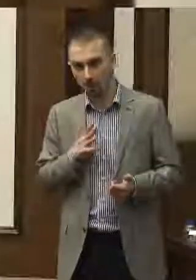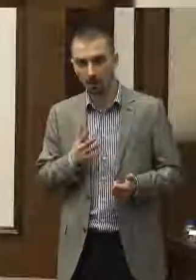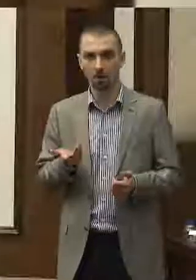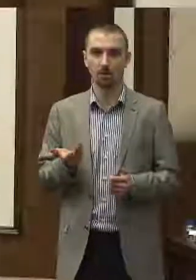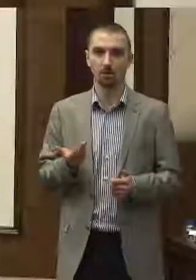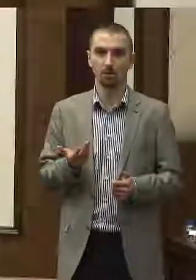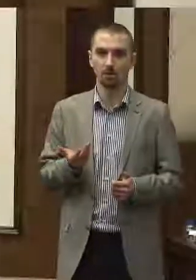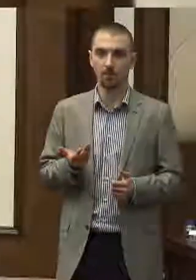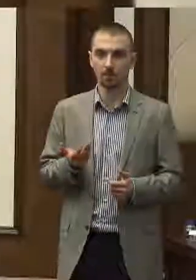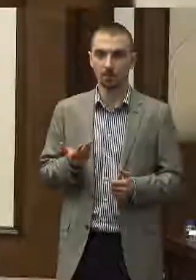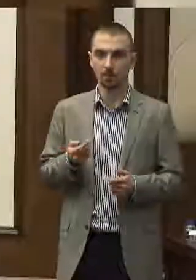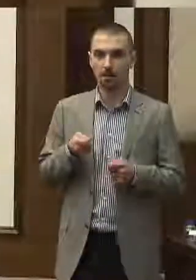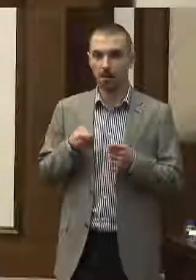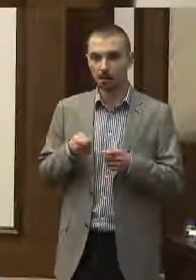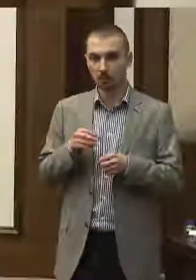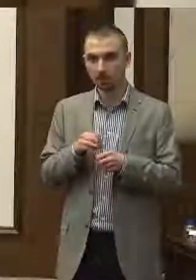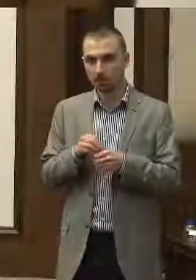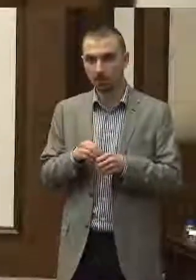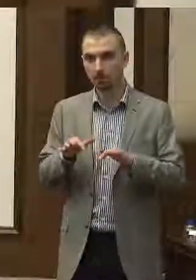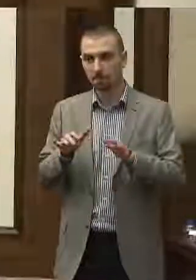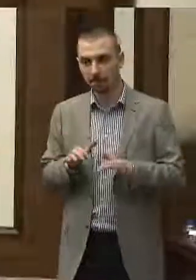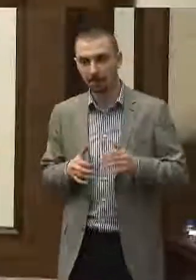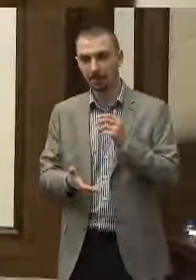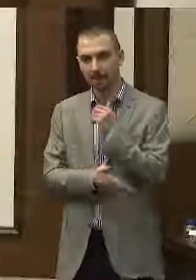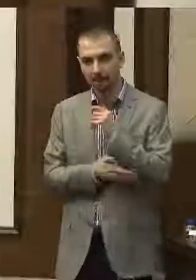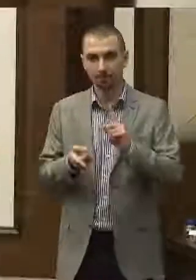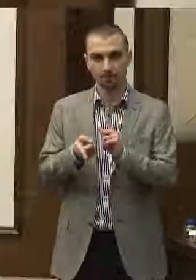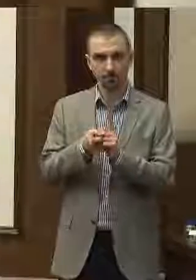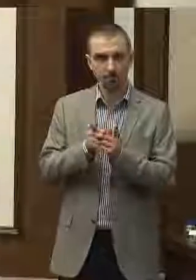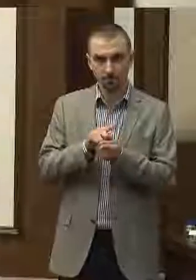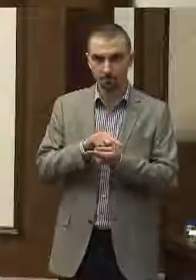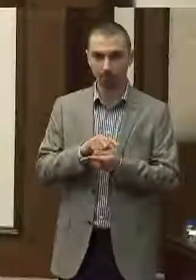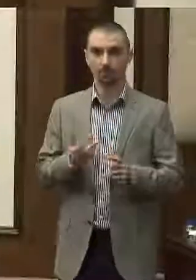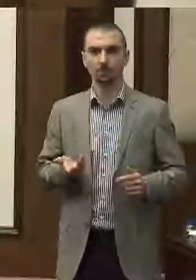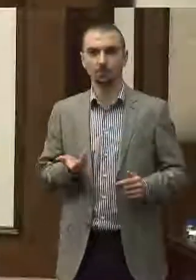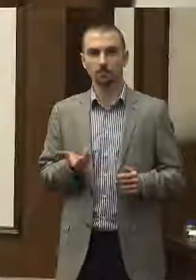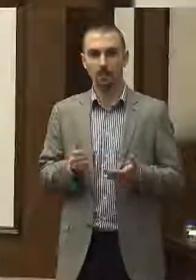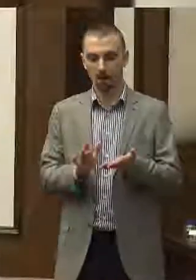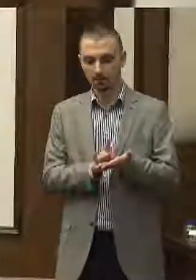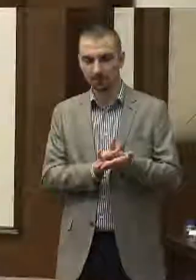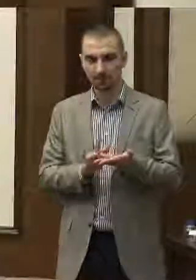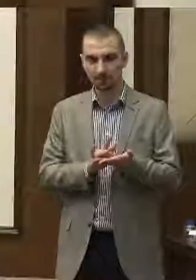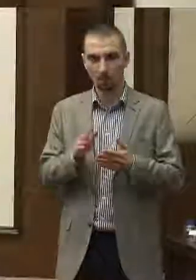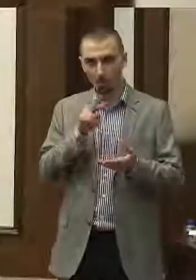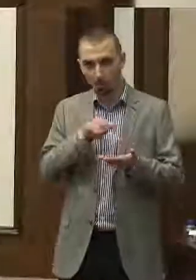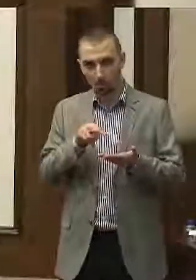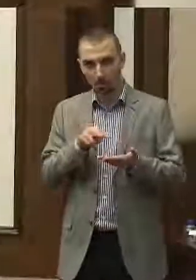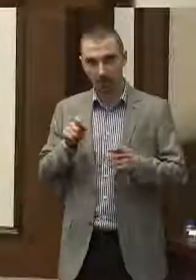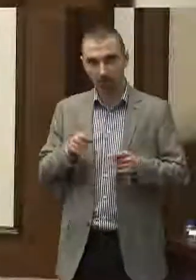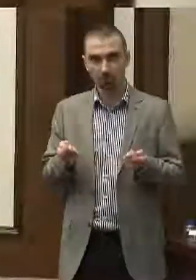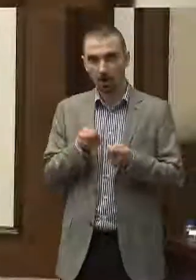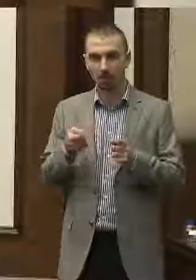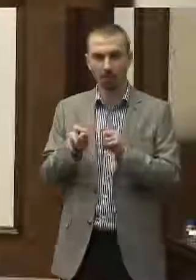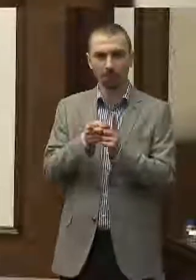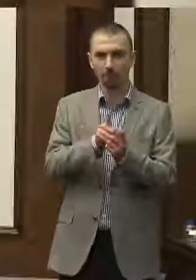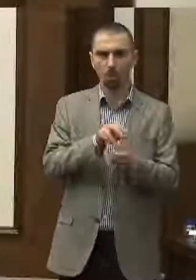görme engellilerin eğitimleriyle, bilgisayar destekli eğitimleriyle, kabartma yazılı eğitimleriyle ilgilenen farklı